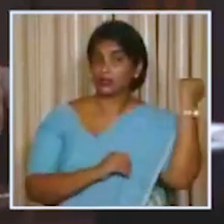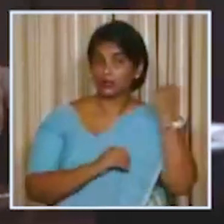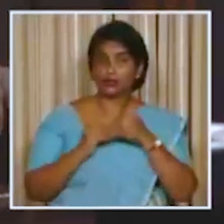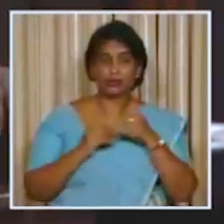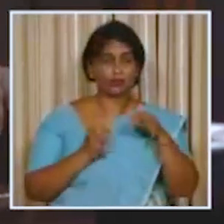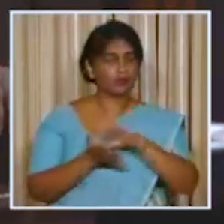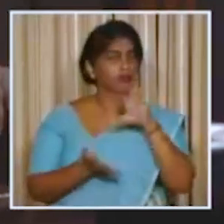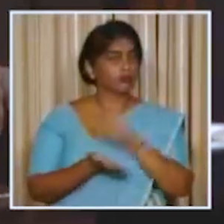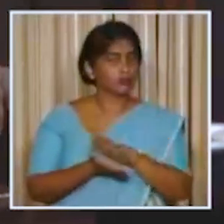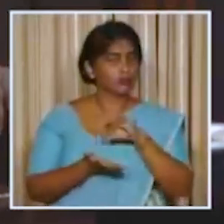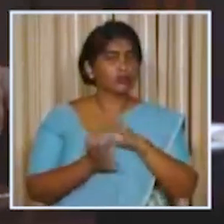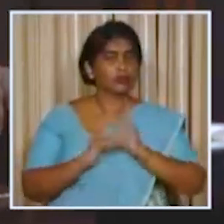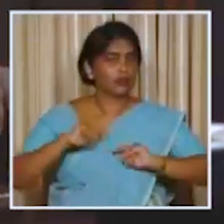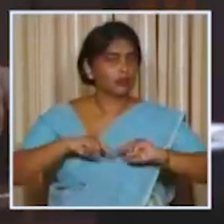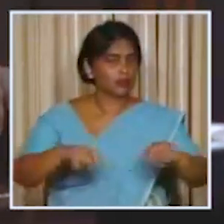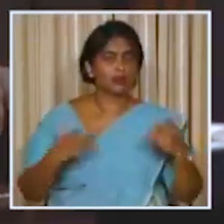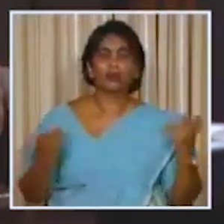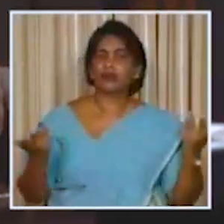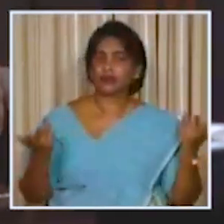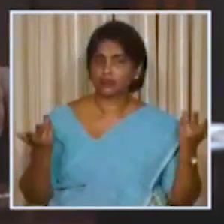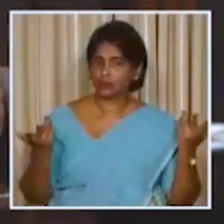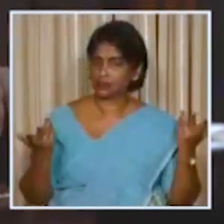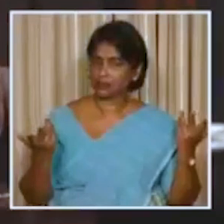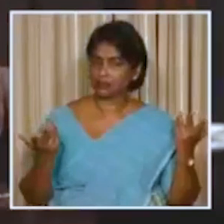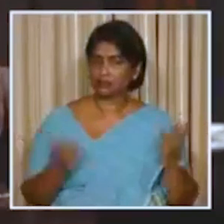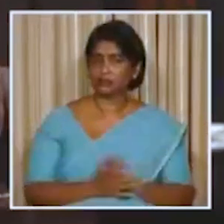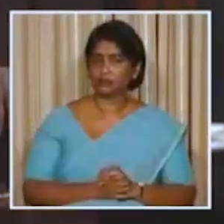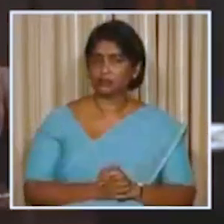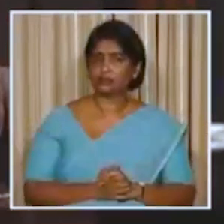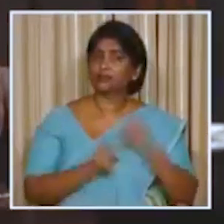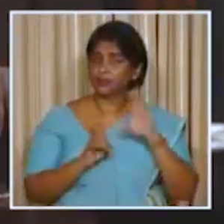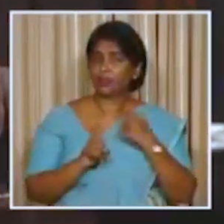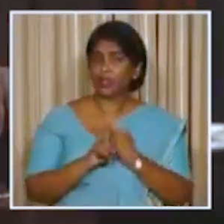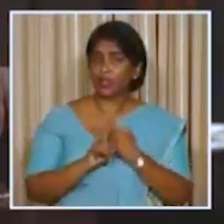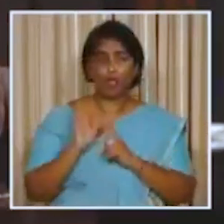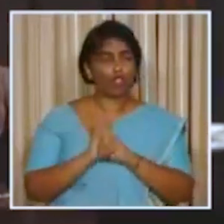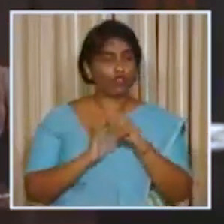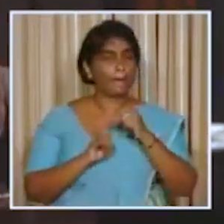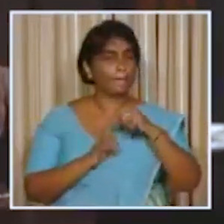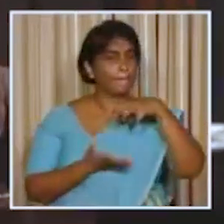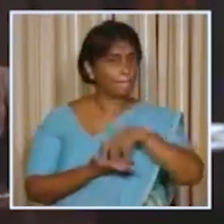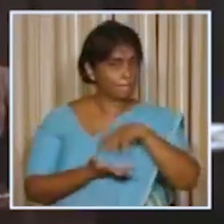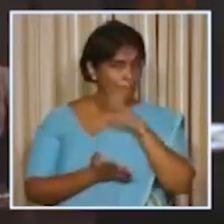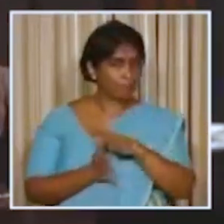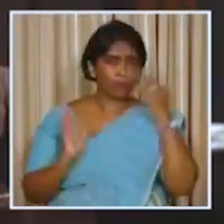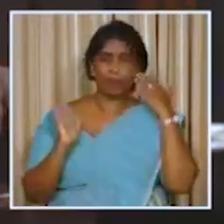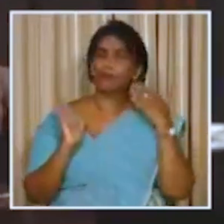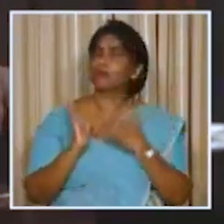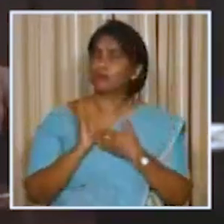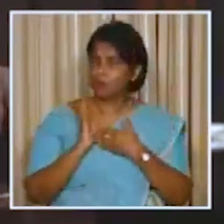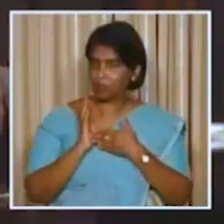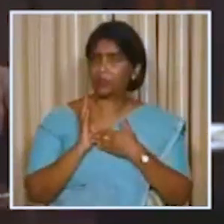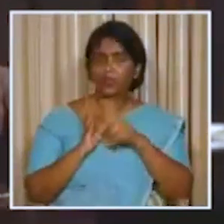குழு தலைவர் என்ற பெயரை வைத்துக் கொண்டு நடத்துறாரு. அப்ப இந்த கல்முனை வடக்கு பிரதேச செயலகத்திலே ஒரு கணக்காளர், அது ஒரு பிரதேச